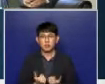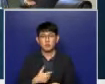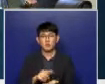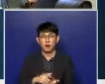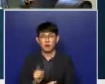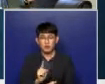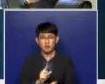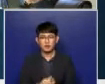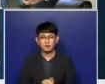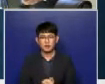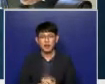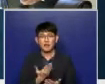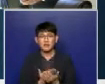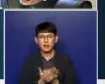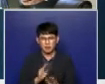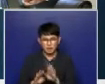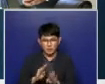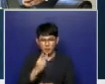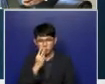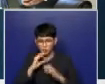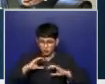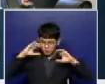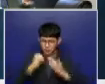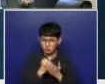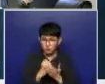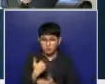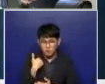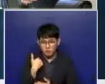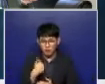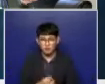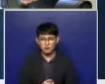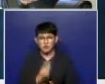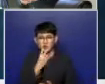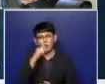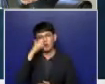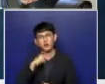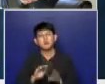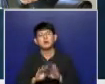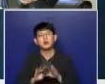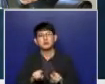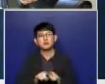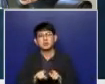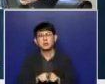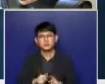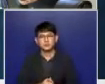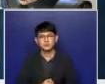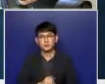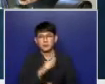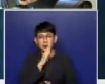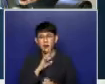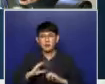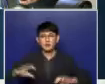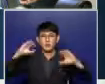เอ่อเปิดสมัยดรพิจิตรปี 42สัญญา 30ปีสัมปทานแปลว่าเอกชนลงทุนหมดทุก